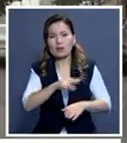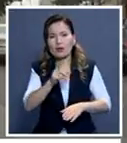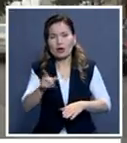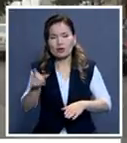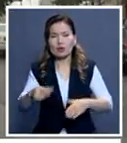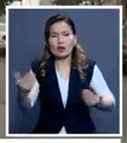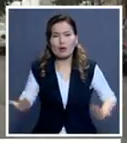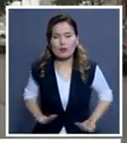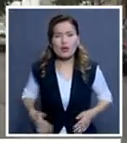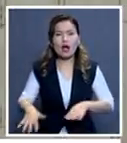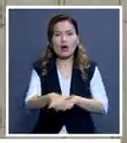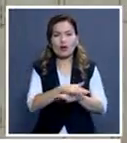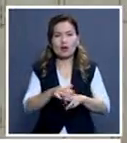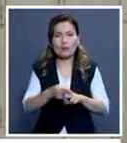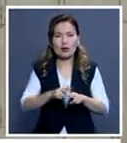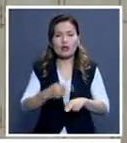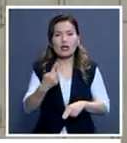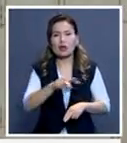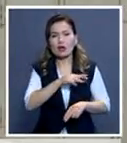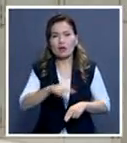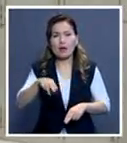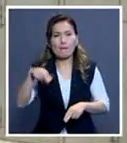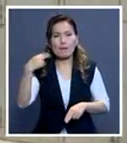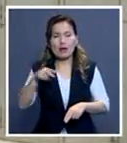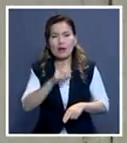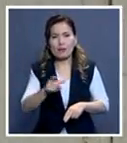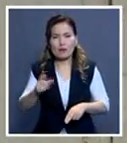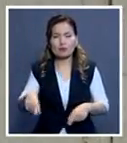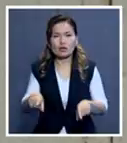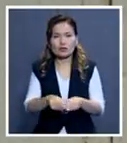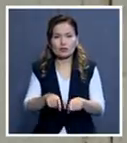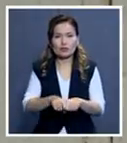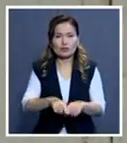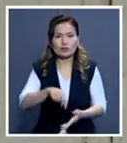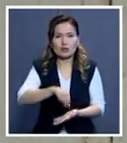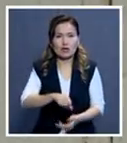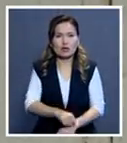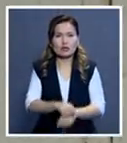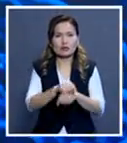тұрғынның 5-тен 1 бөлігін құрайтын 2 миллионға жуық палестиналық арабты қатты ашындырып отыр.